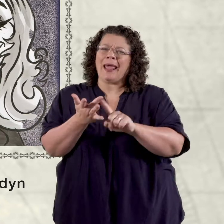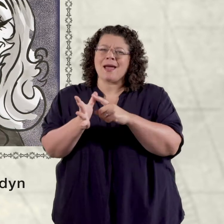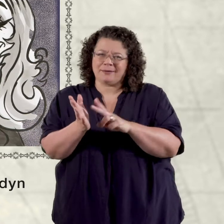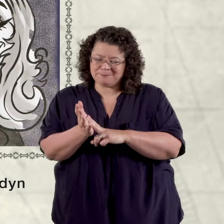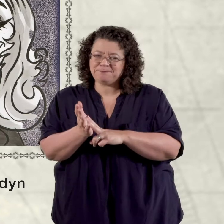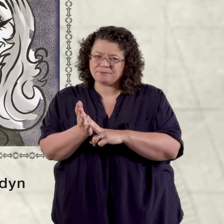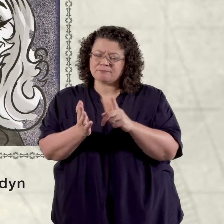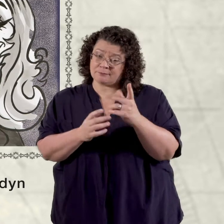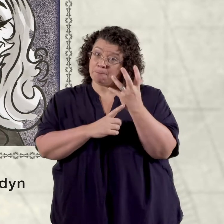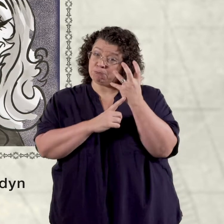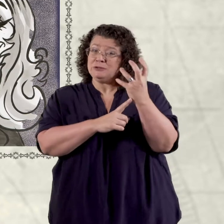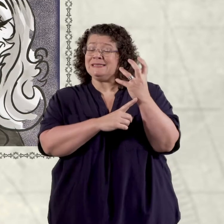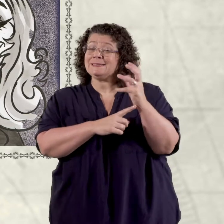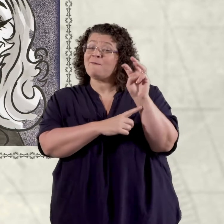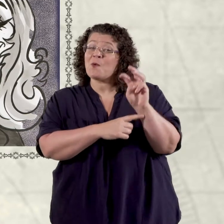merch,